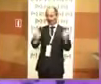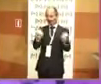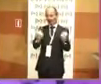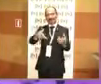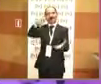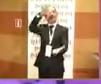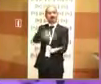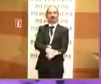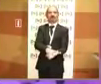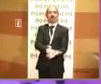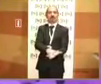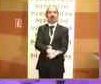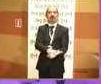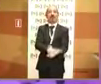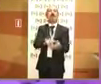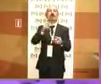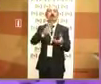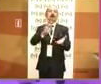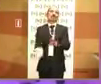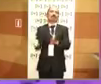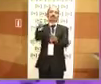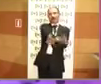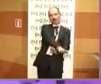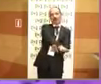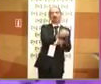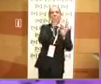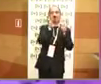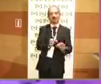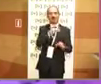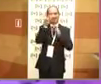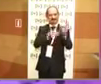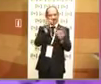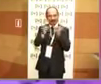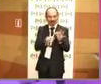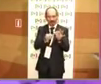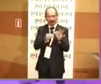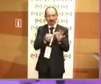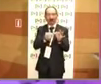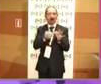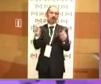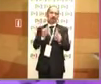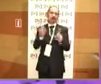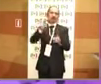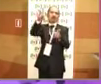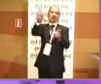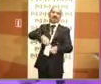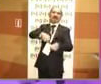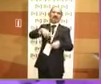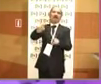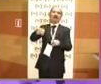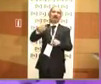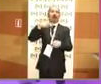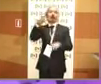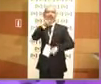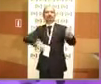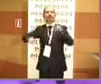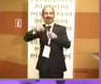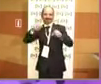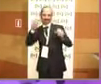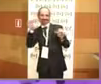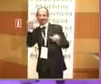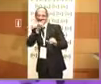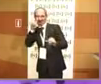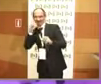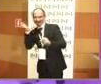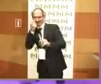della decisione. Voltare pagina significa non pretendere o ricercare abiure